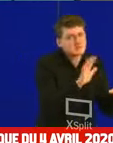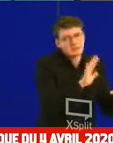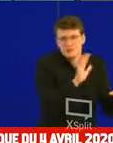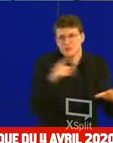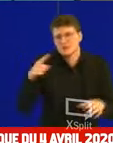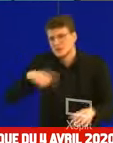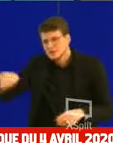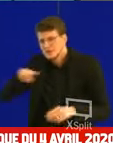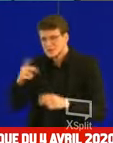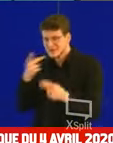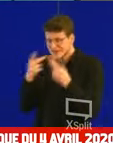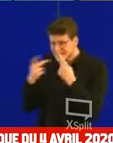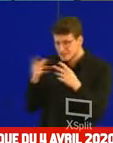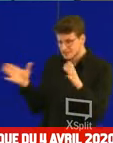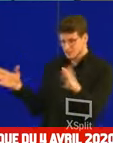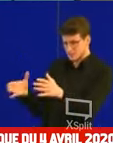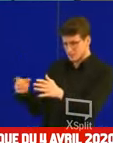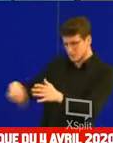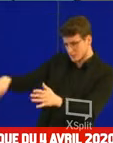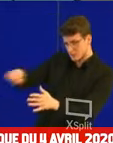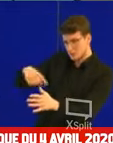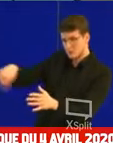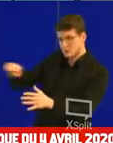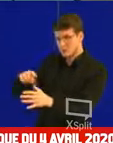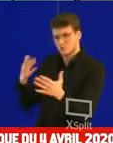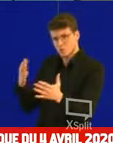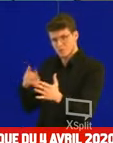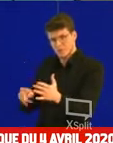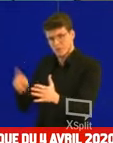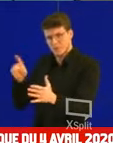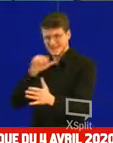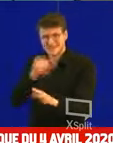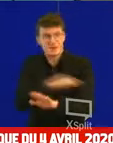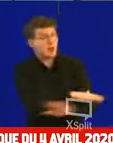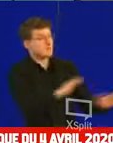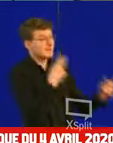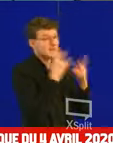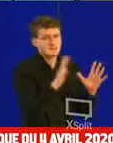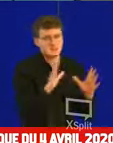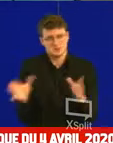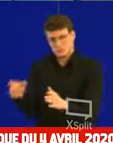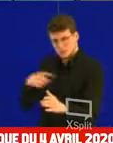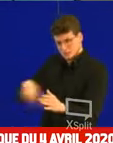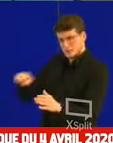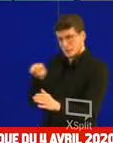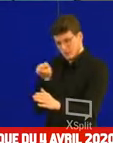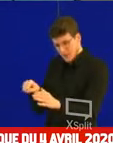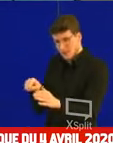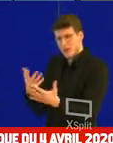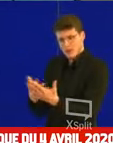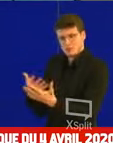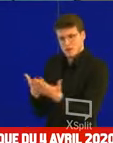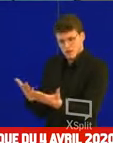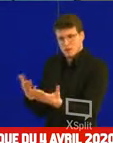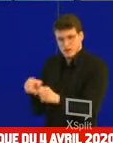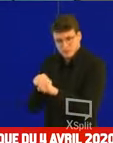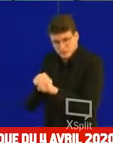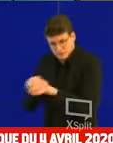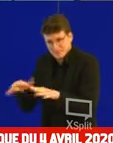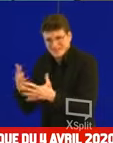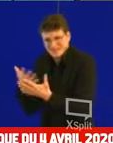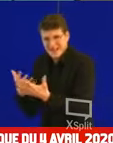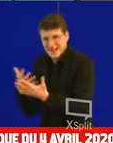rites des 'stress tests' mire et demi fondeurs de titres et aux lecteurs à